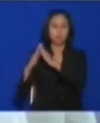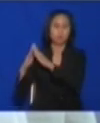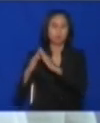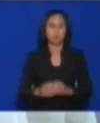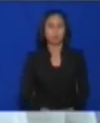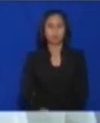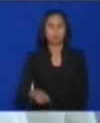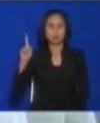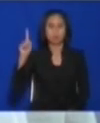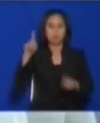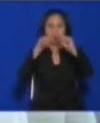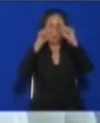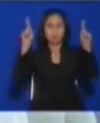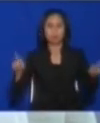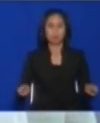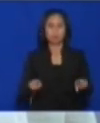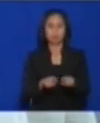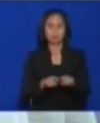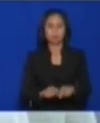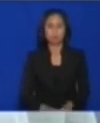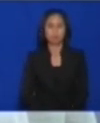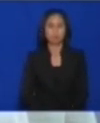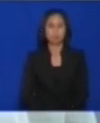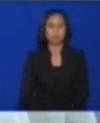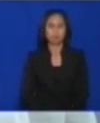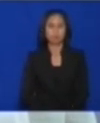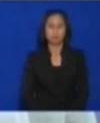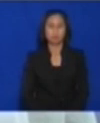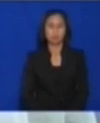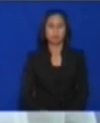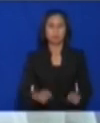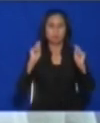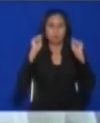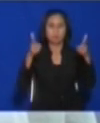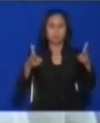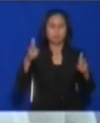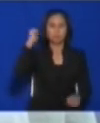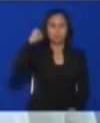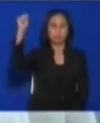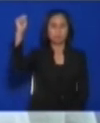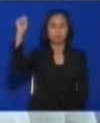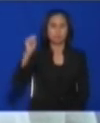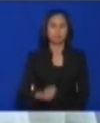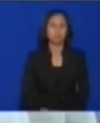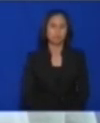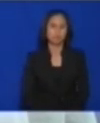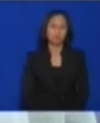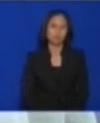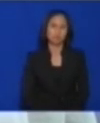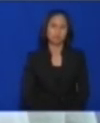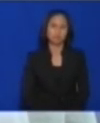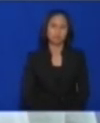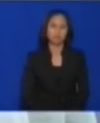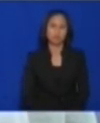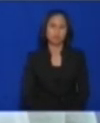smart city system Tegal hebat Hai pengaturan